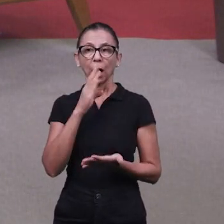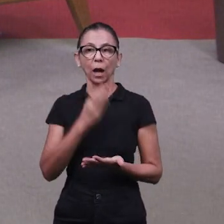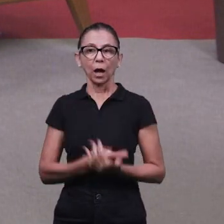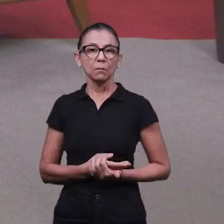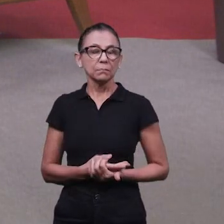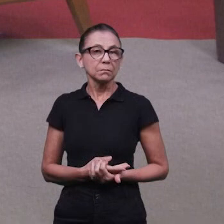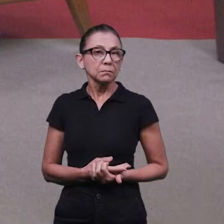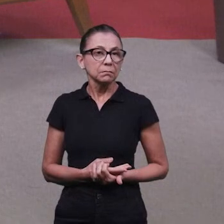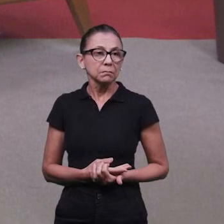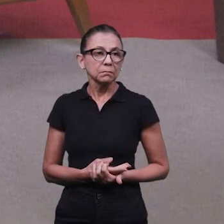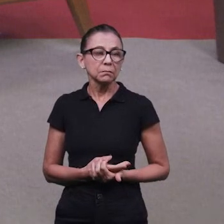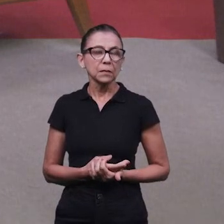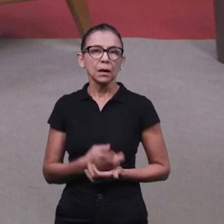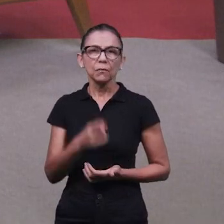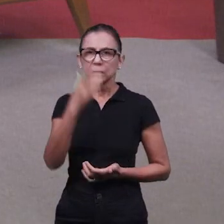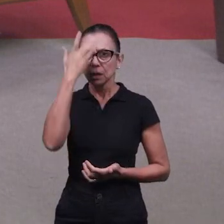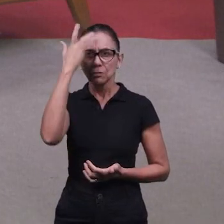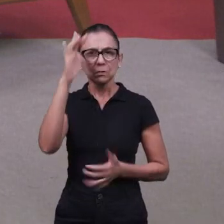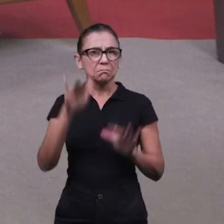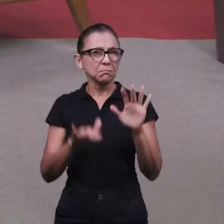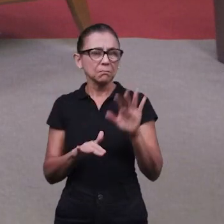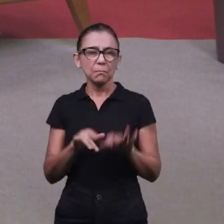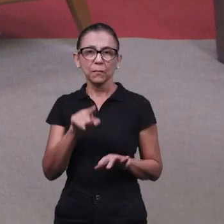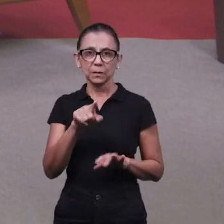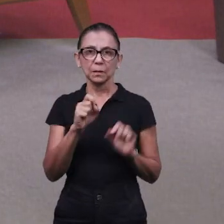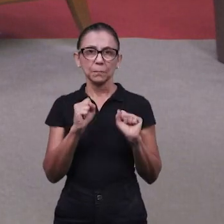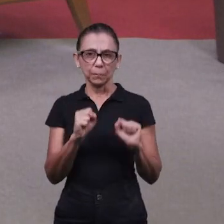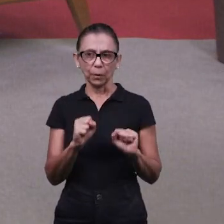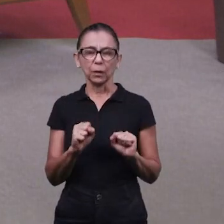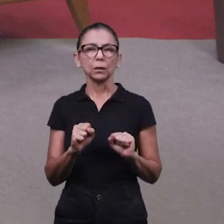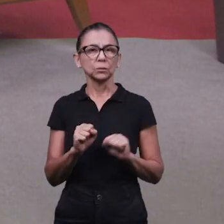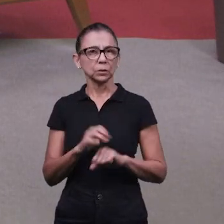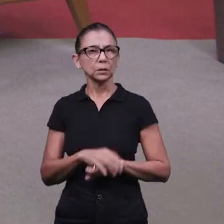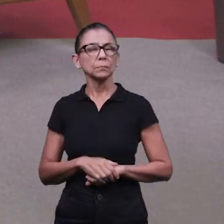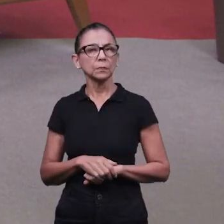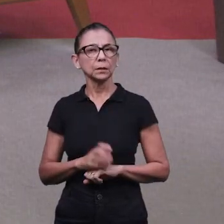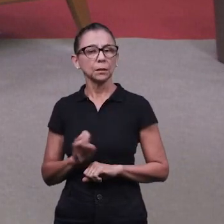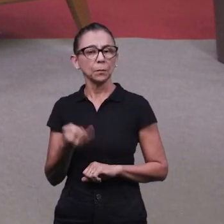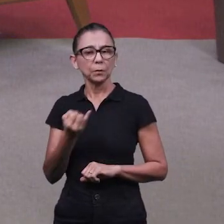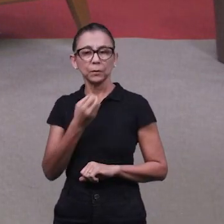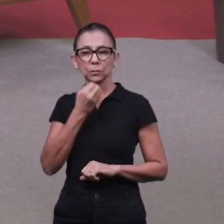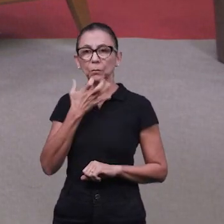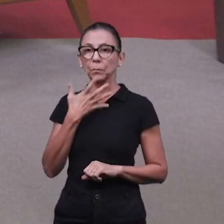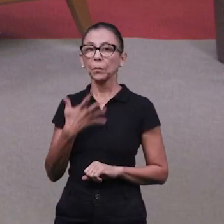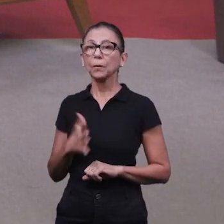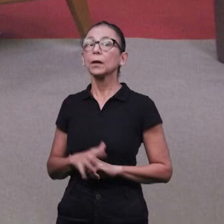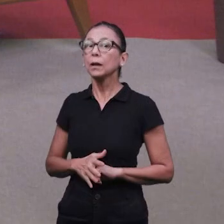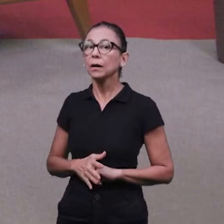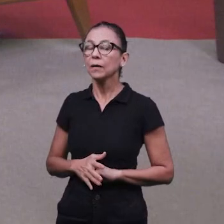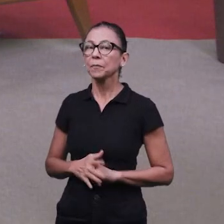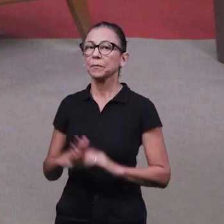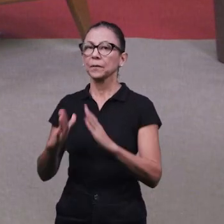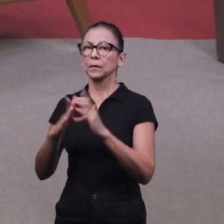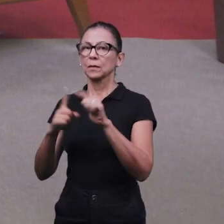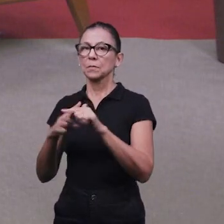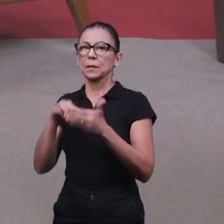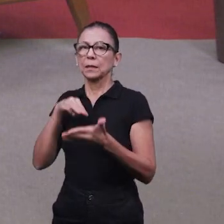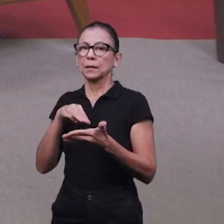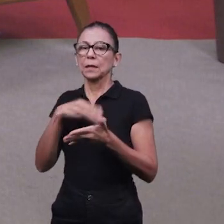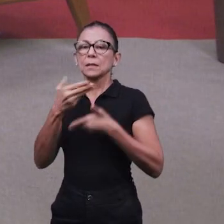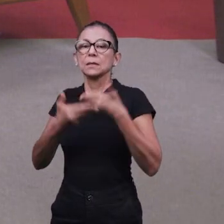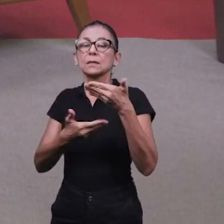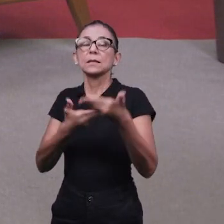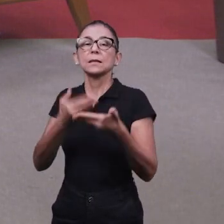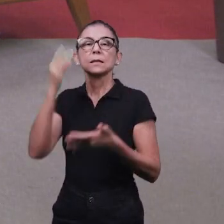plus notables. Peut-être vous ne savez pas encore, mais vous aussi, vous pouvez vous bénéficier de lui. C'est le projet d'assistance spirituelle de